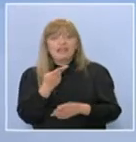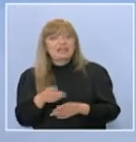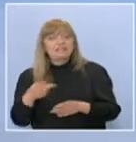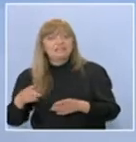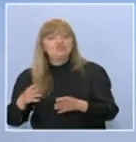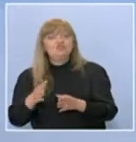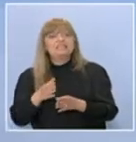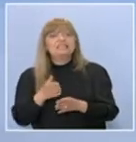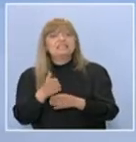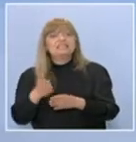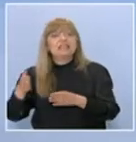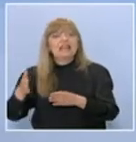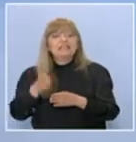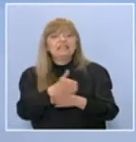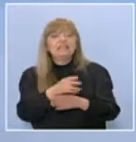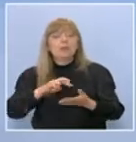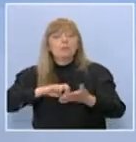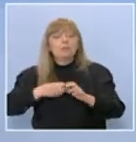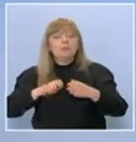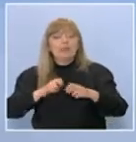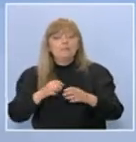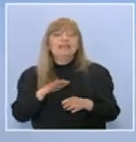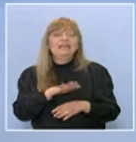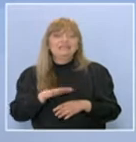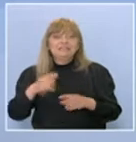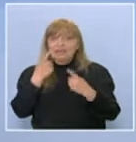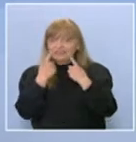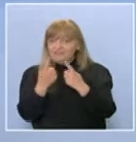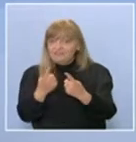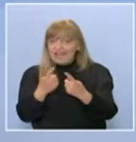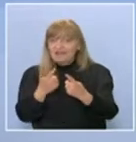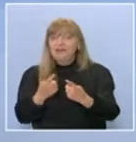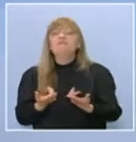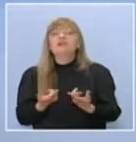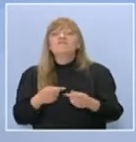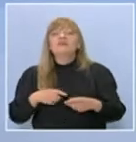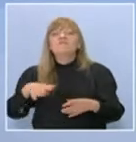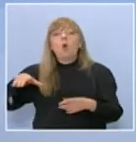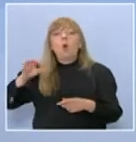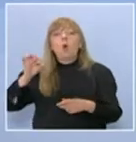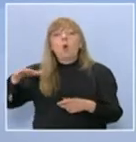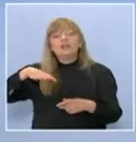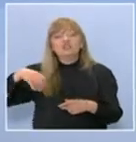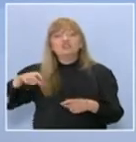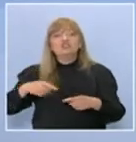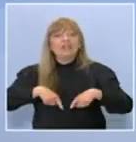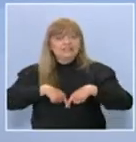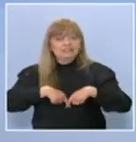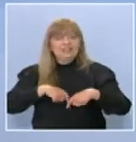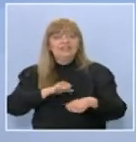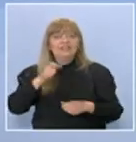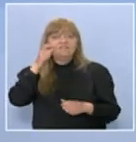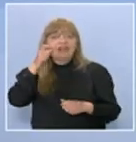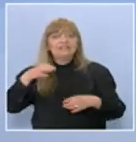проблеми, свързани с тях, децата видяха при посещенията си в окръжния съд в града и във Варненския свободен университет. Друг